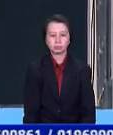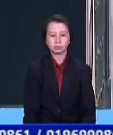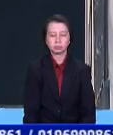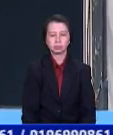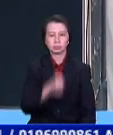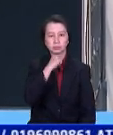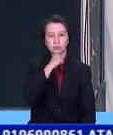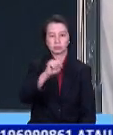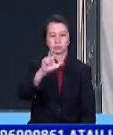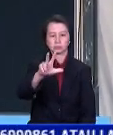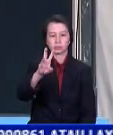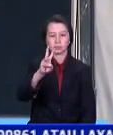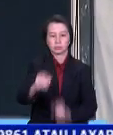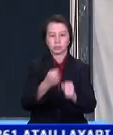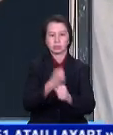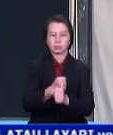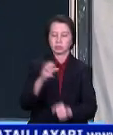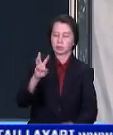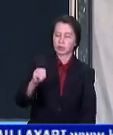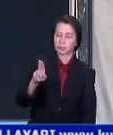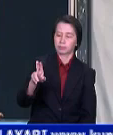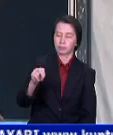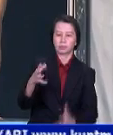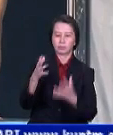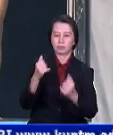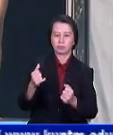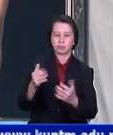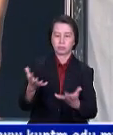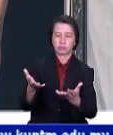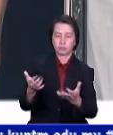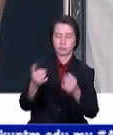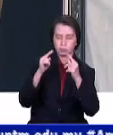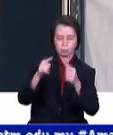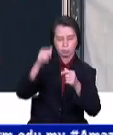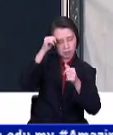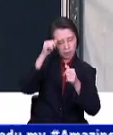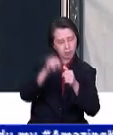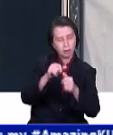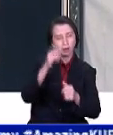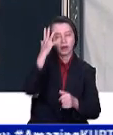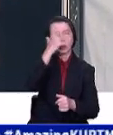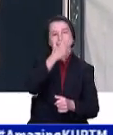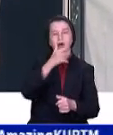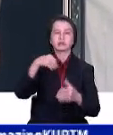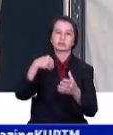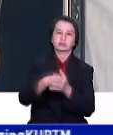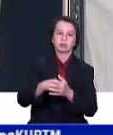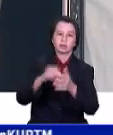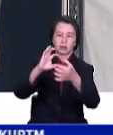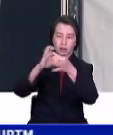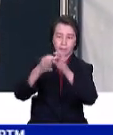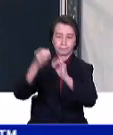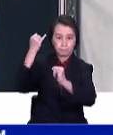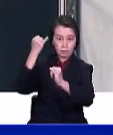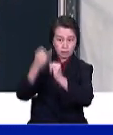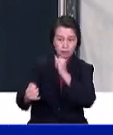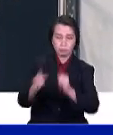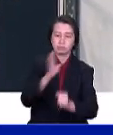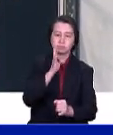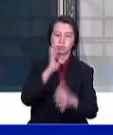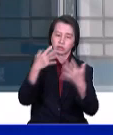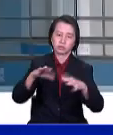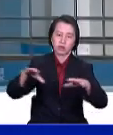Pada usia 36 tahun, Mun Yee mahu meninggalkan impak dan kenangan paling indah pada Olimpik terakhirnya itu. Mengakui